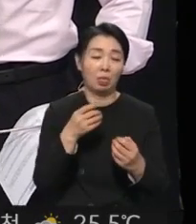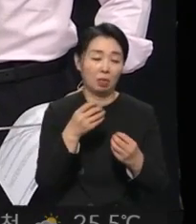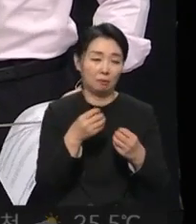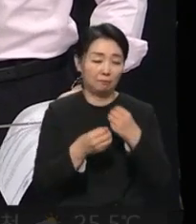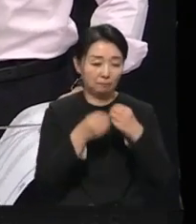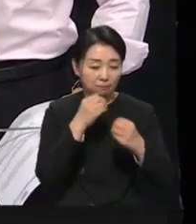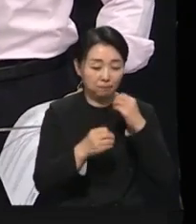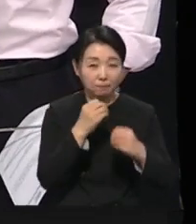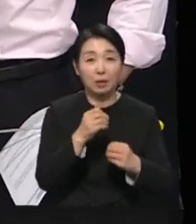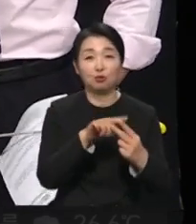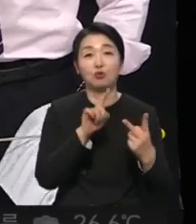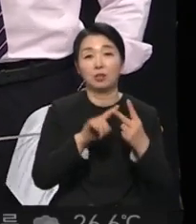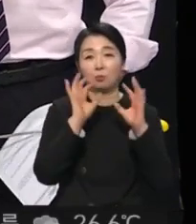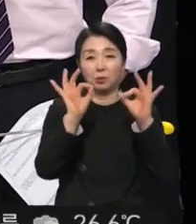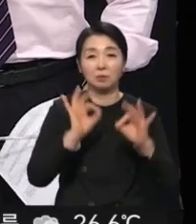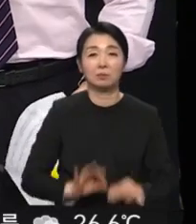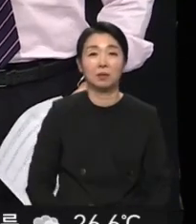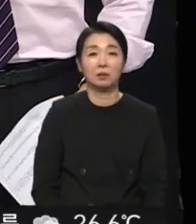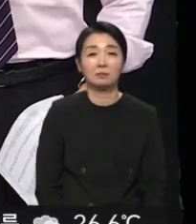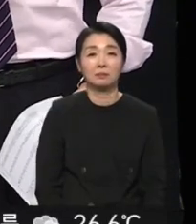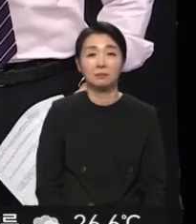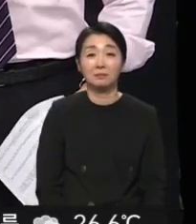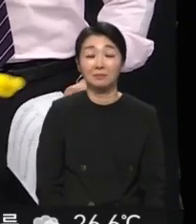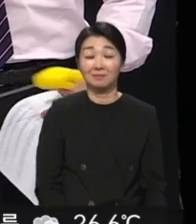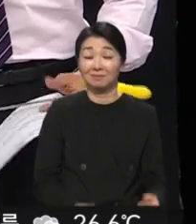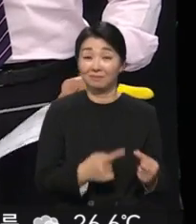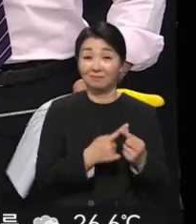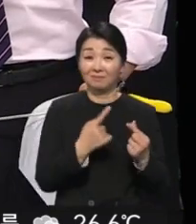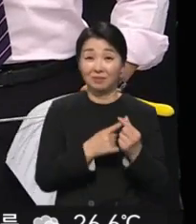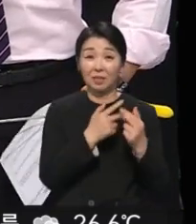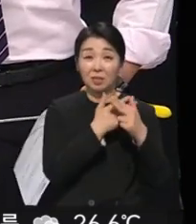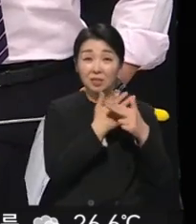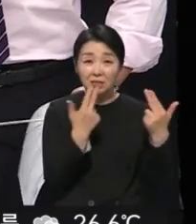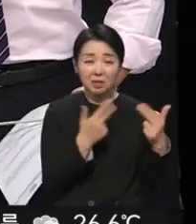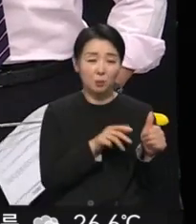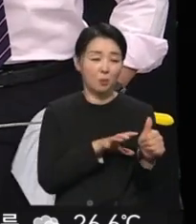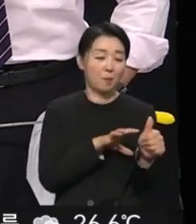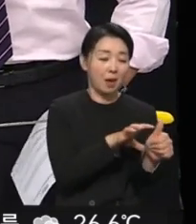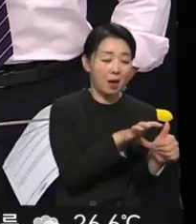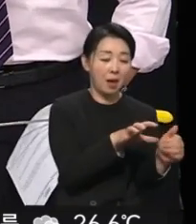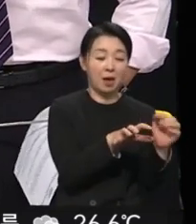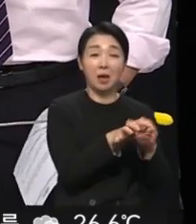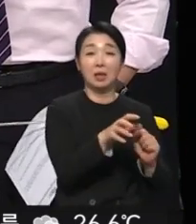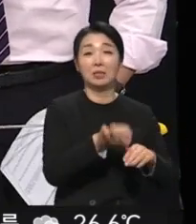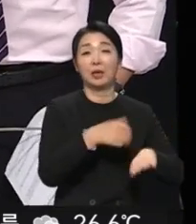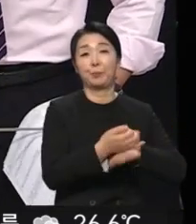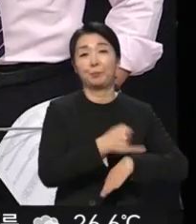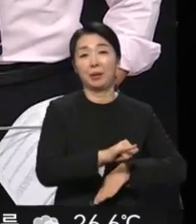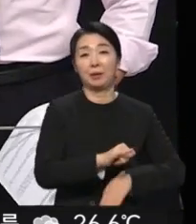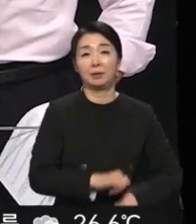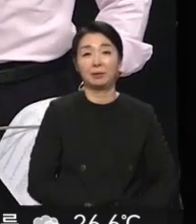사안 두 가지를 살펴보려고 합니다. 먼저 첫 번째는 이재명 대표 강성 지지층인 개딸입니다.